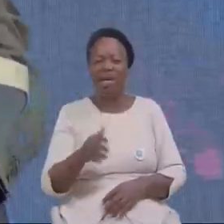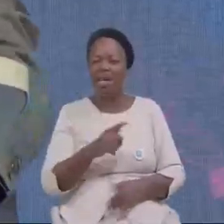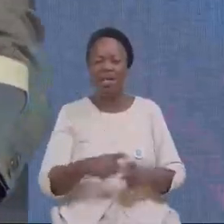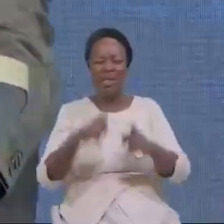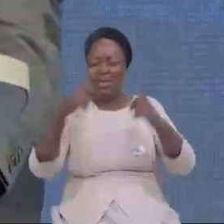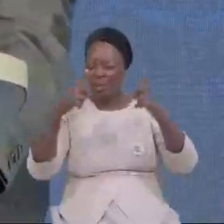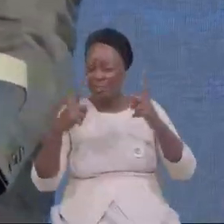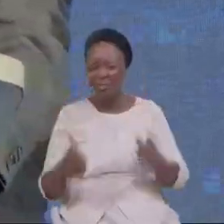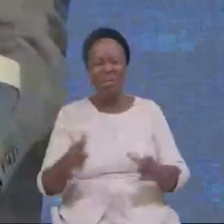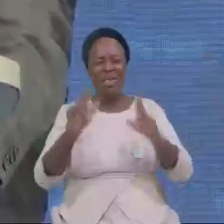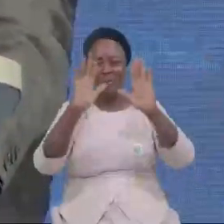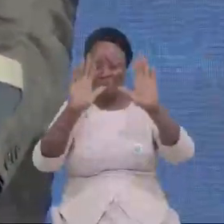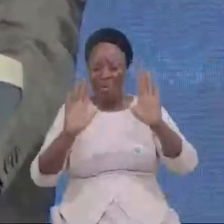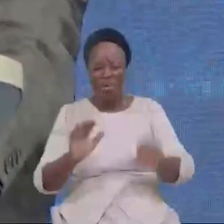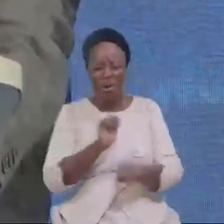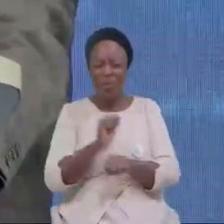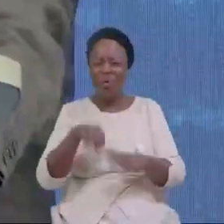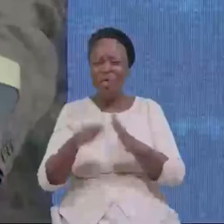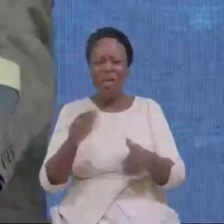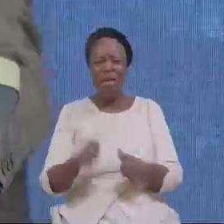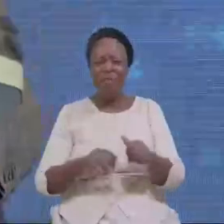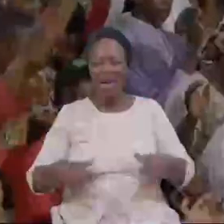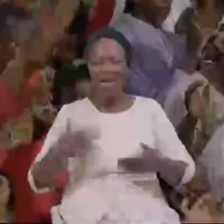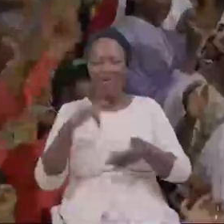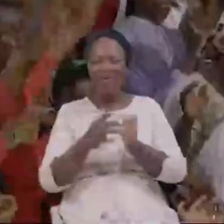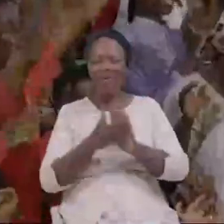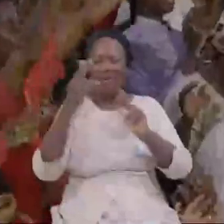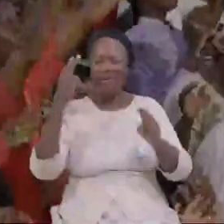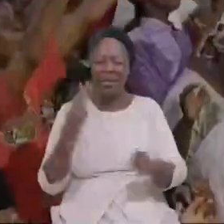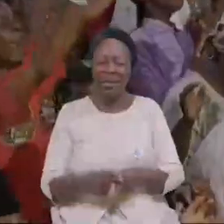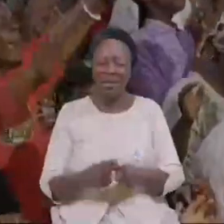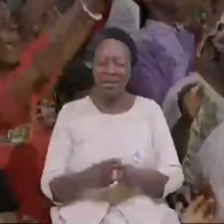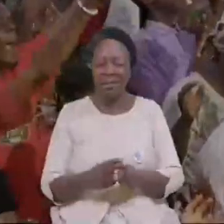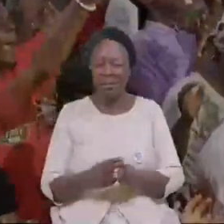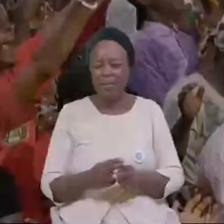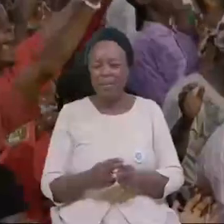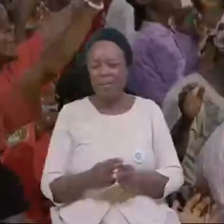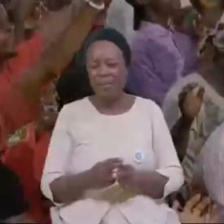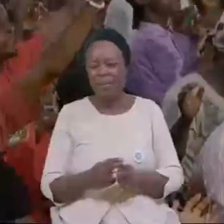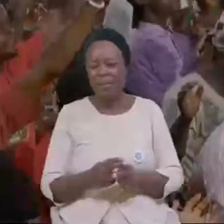des miracles sans précédent dans chaque vie, au nom de Jésus.